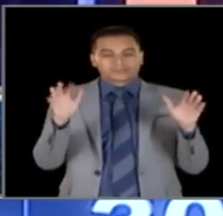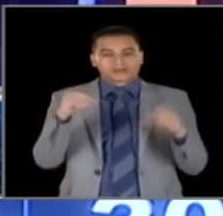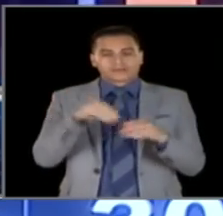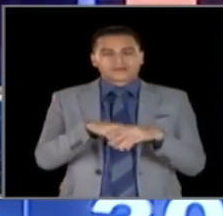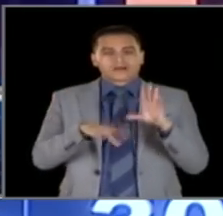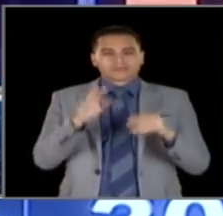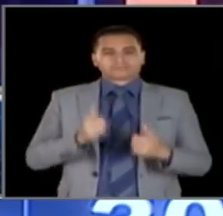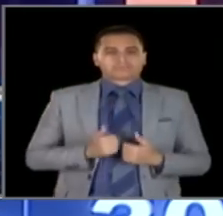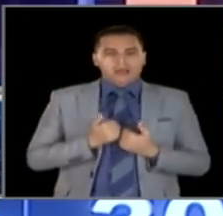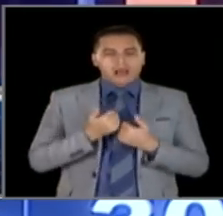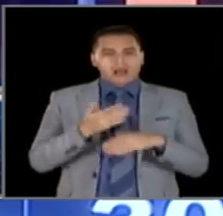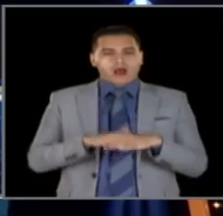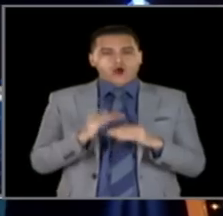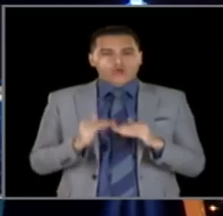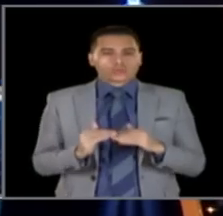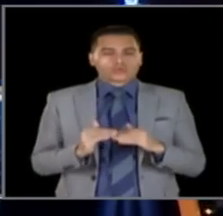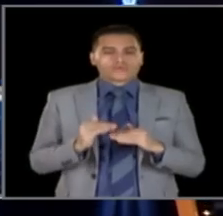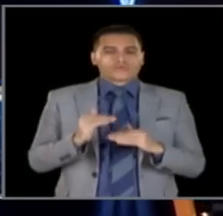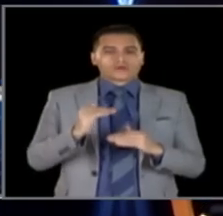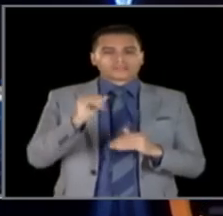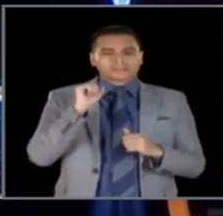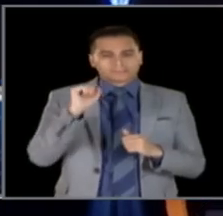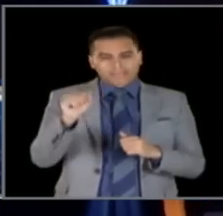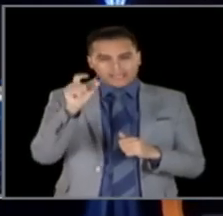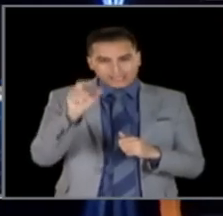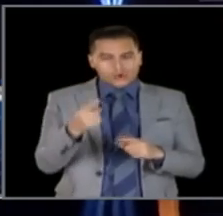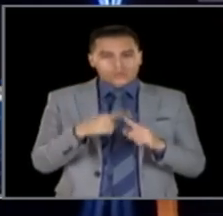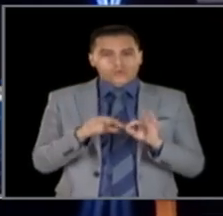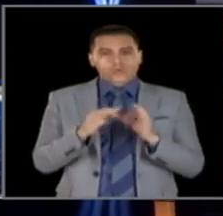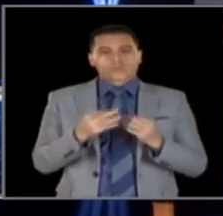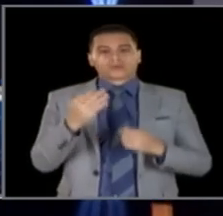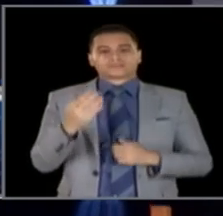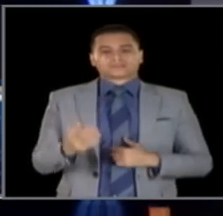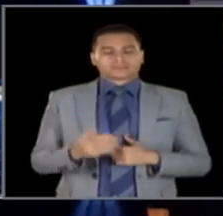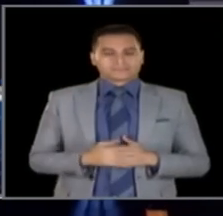سيرة ذاتية بتحكي عن طفولتها وحياتها وعيلتها،